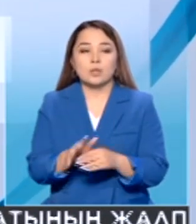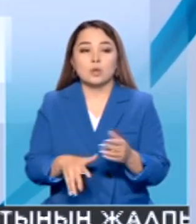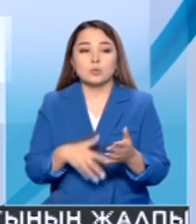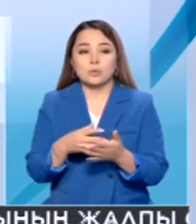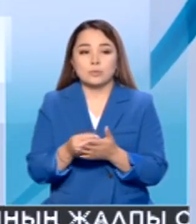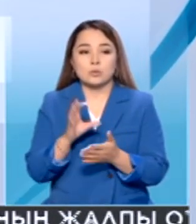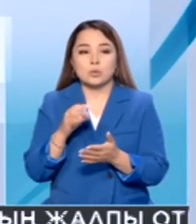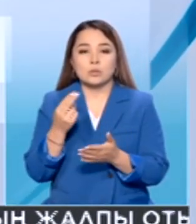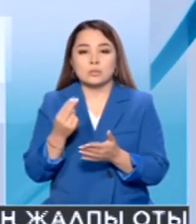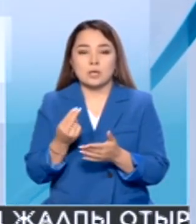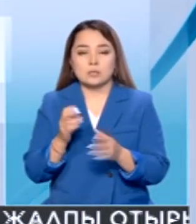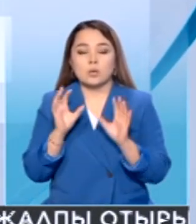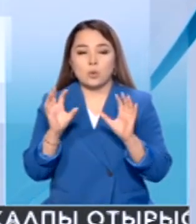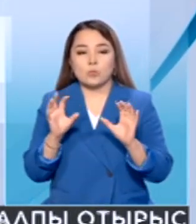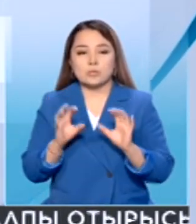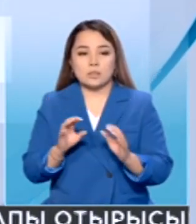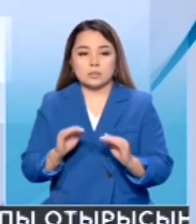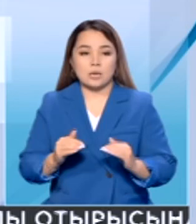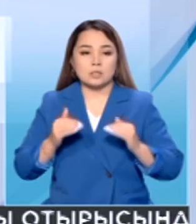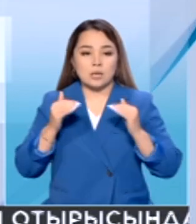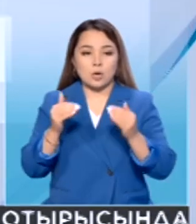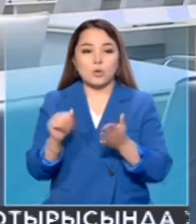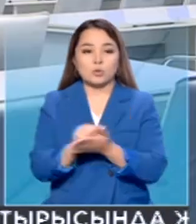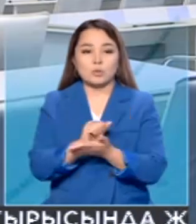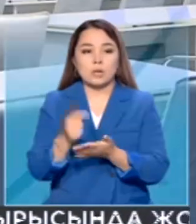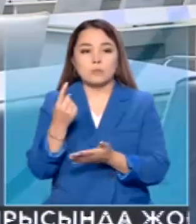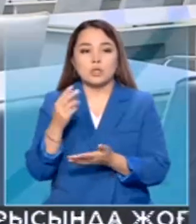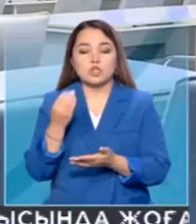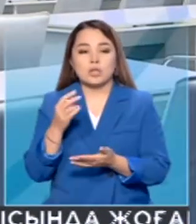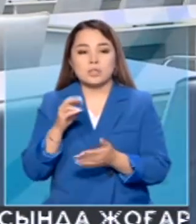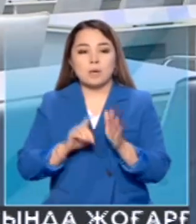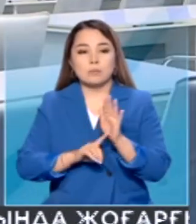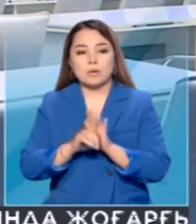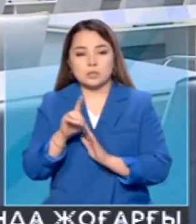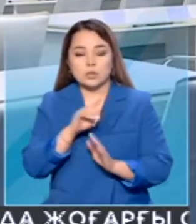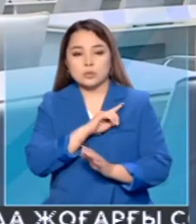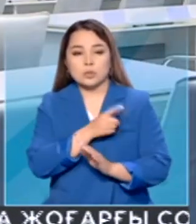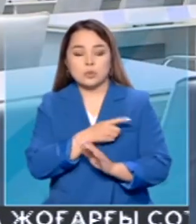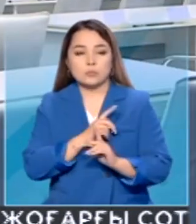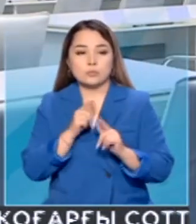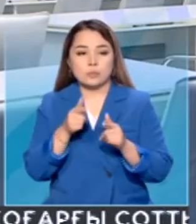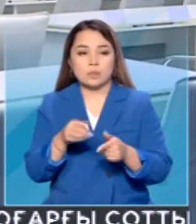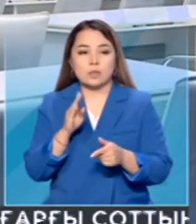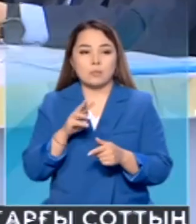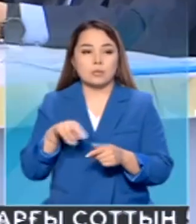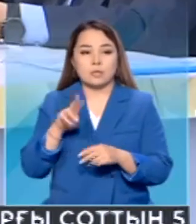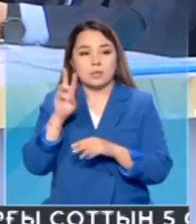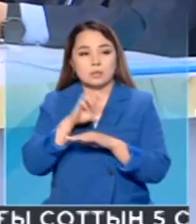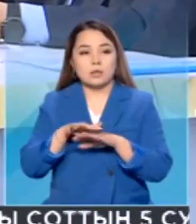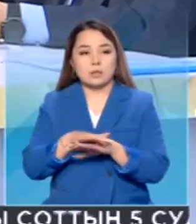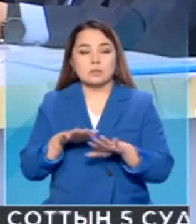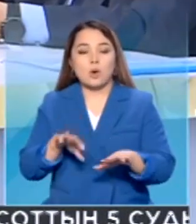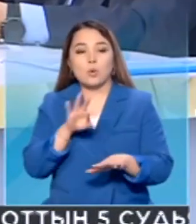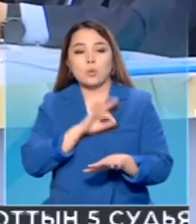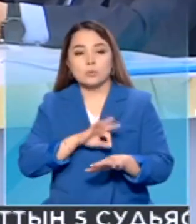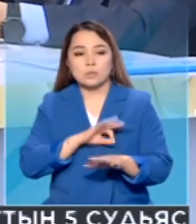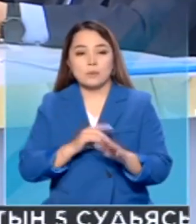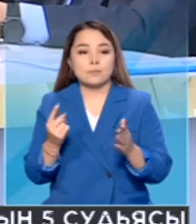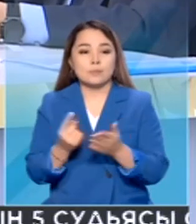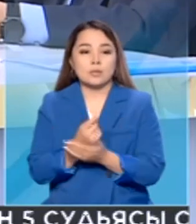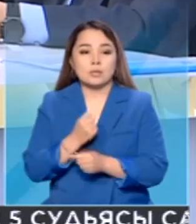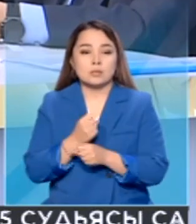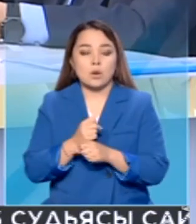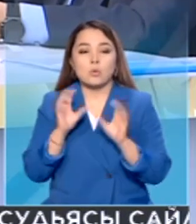Төлемдер әлеуметтік кодекс негізінде өседі. Бұл құжат бірінші шілдеден бастап күшіне енеді. ТМД аумағында алғаш рет қолданысқа енгелі